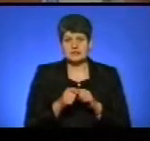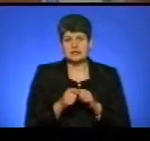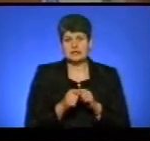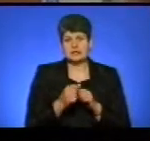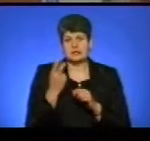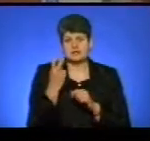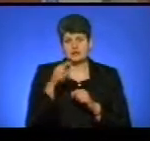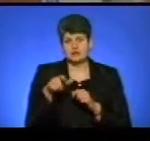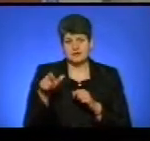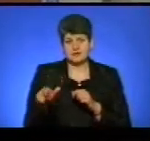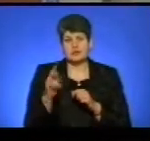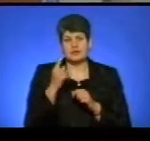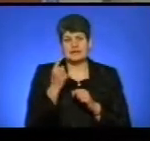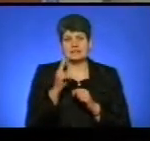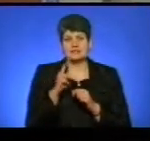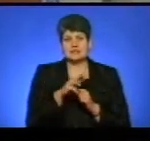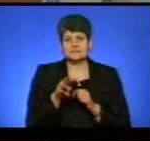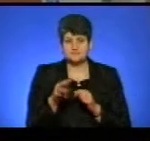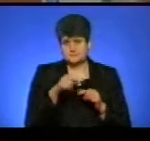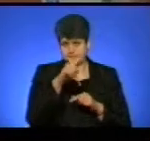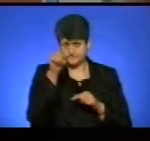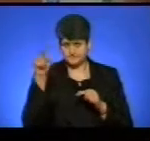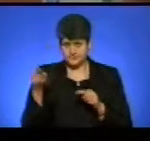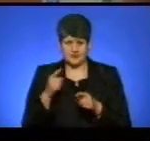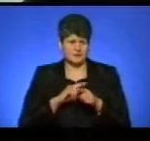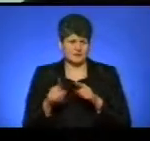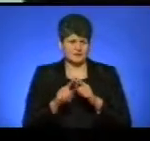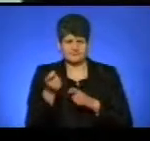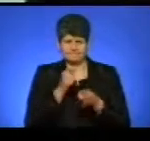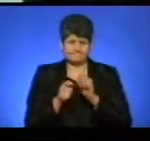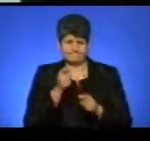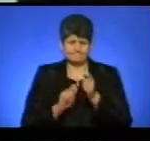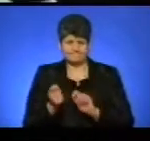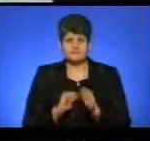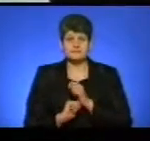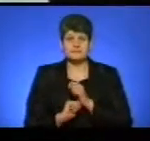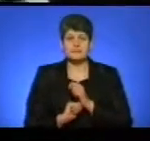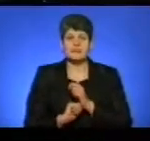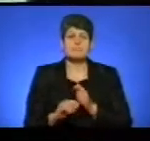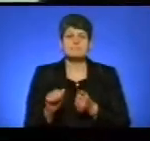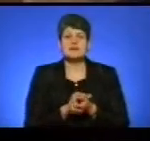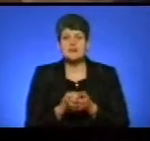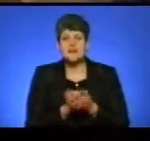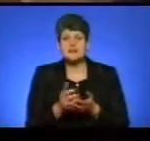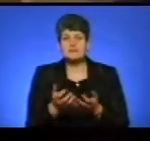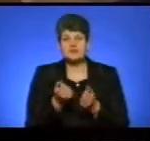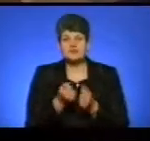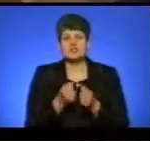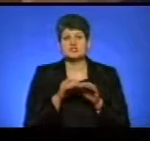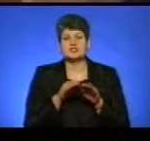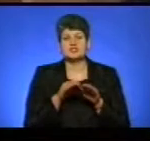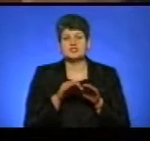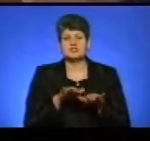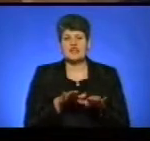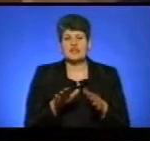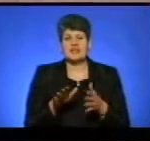і плетуть по двоє, по троє. І тоді швидко сплітається. Матеріали для в'язання сіток беруть зі швейних фабрик